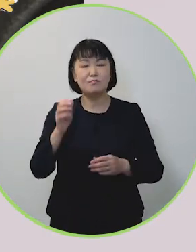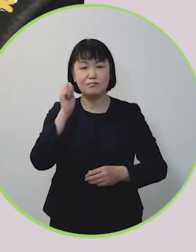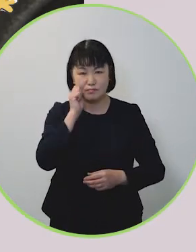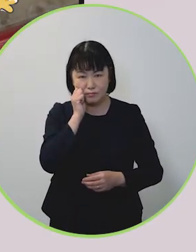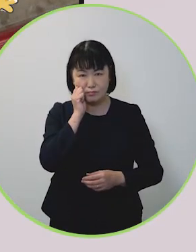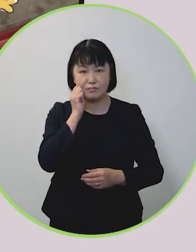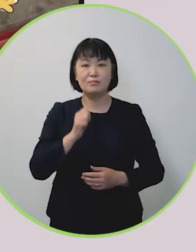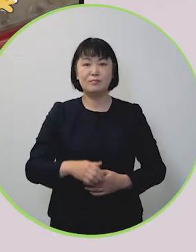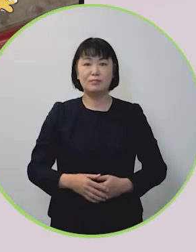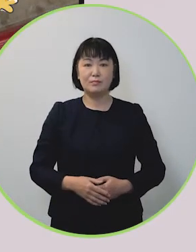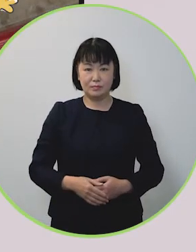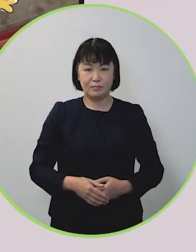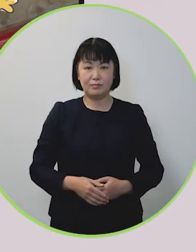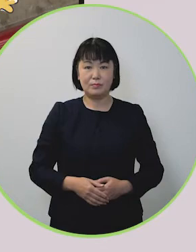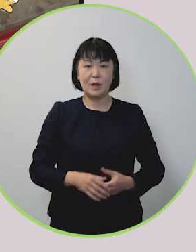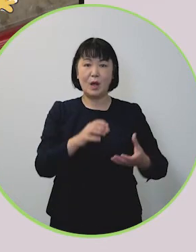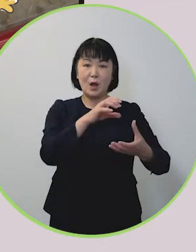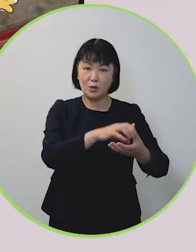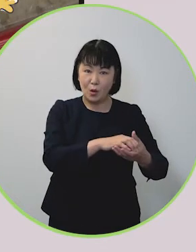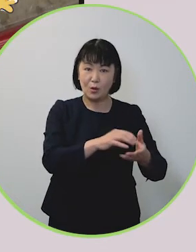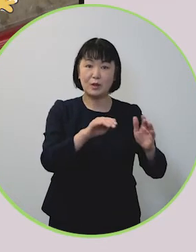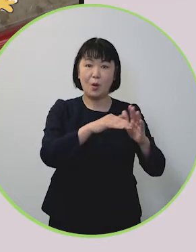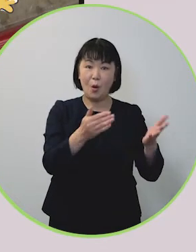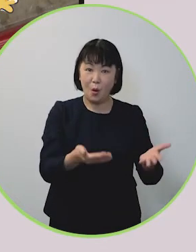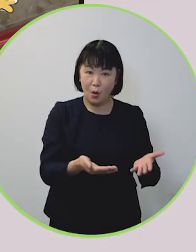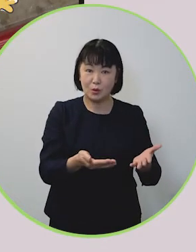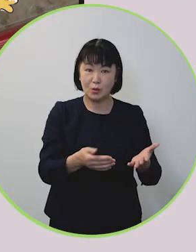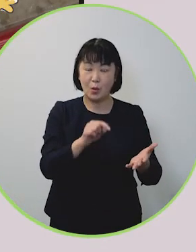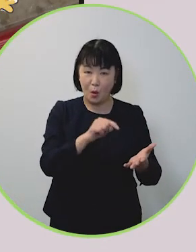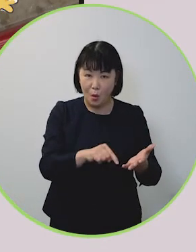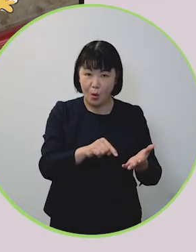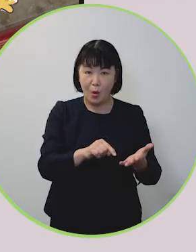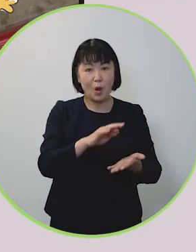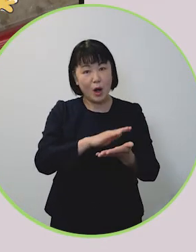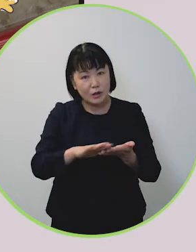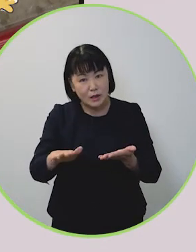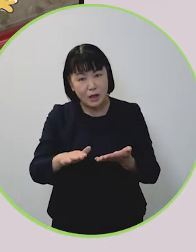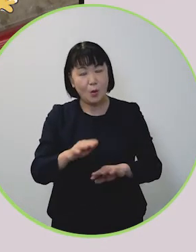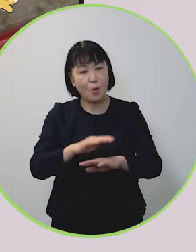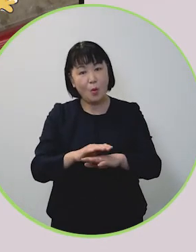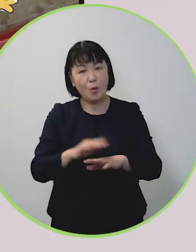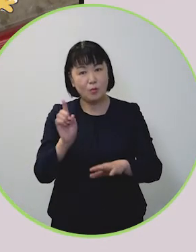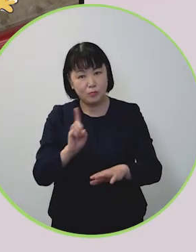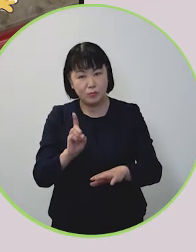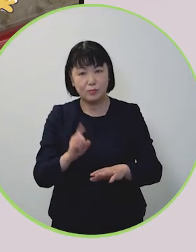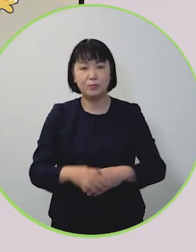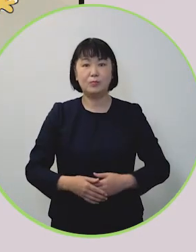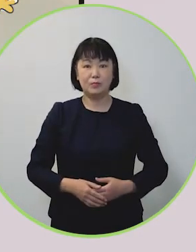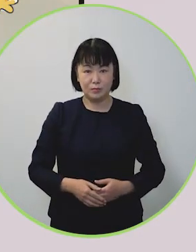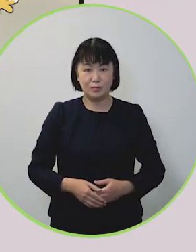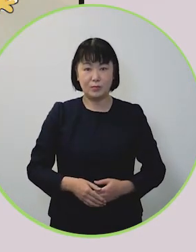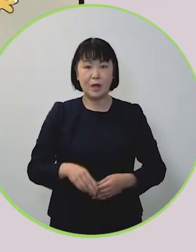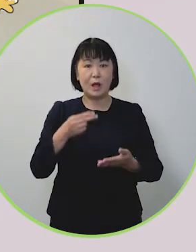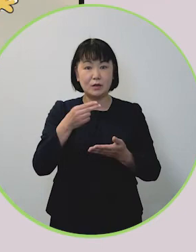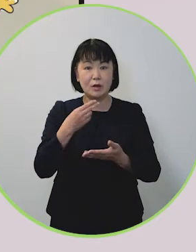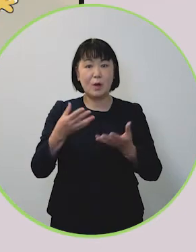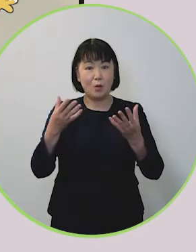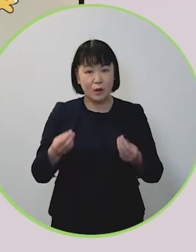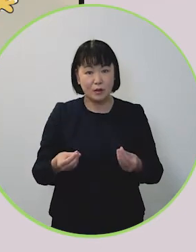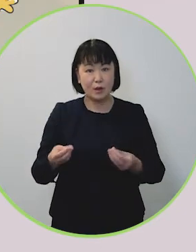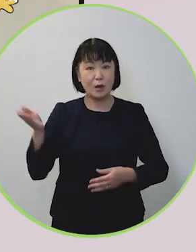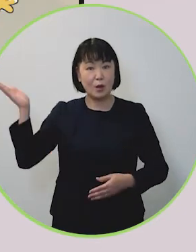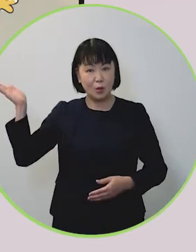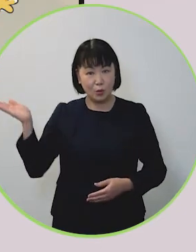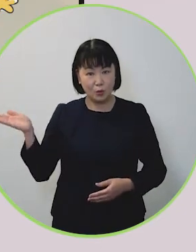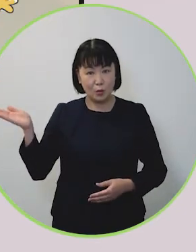ね容器包装プラスチックはどこまでキレイにしたら資源として出せるの食べ終わったこのお